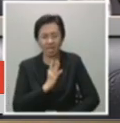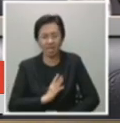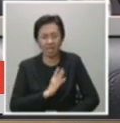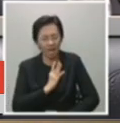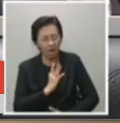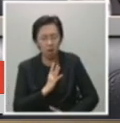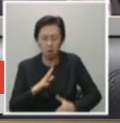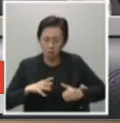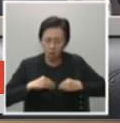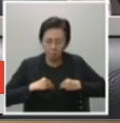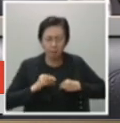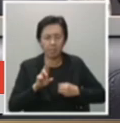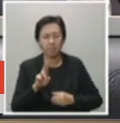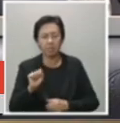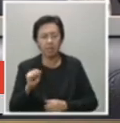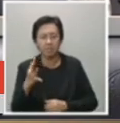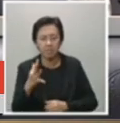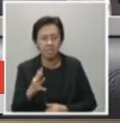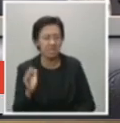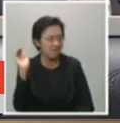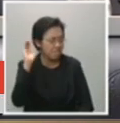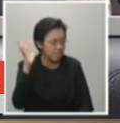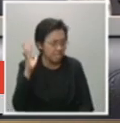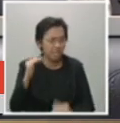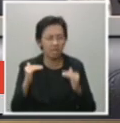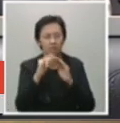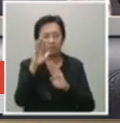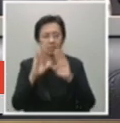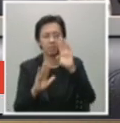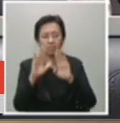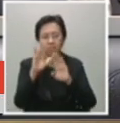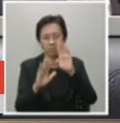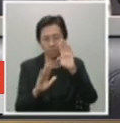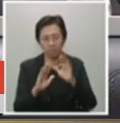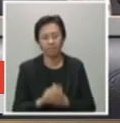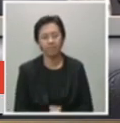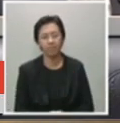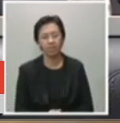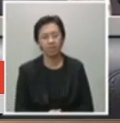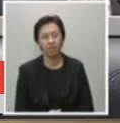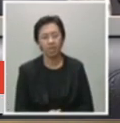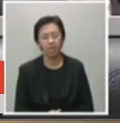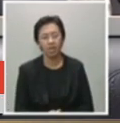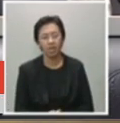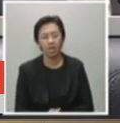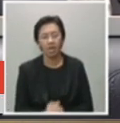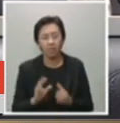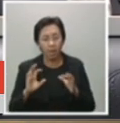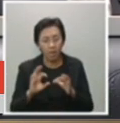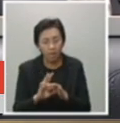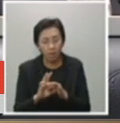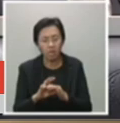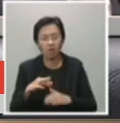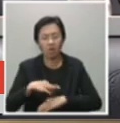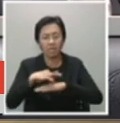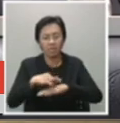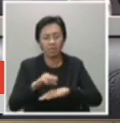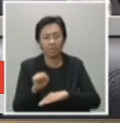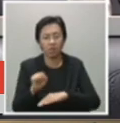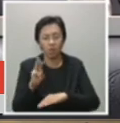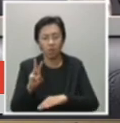ฐสภาไม่มีความเชื่อในระบอบประชาธิปไตยซึ่งแม้ตนเองจะเป็นผู้มีส่วนเกี่ยวข้องกับการแต่งตั้งวุฒิส